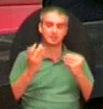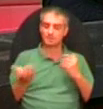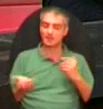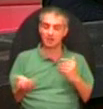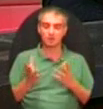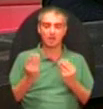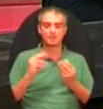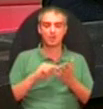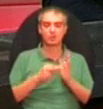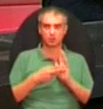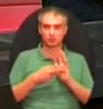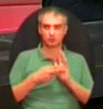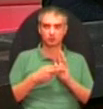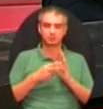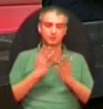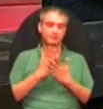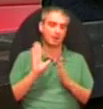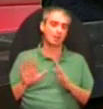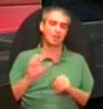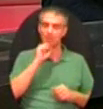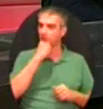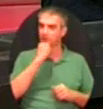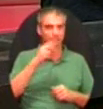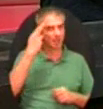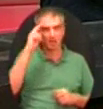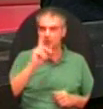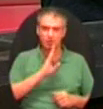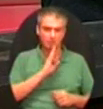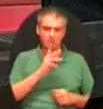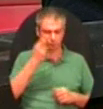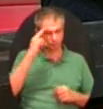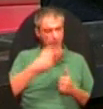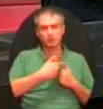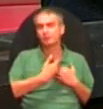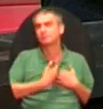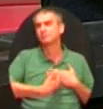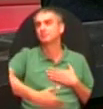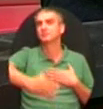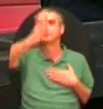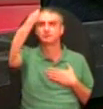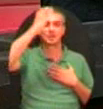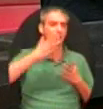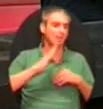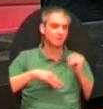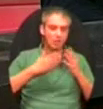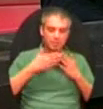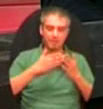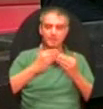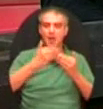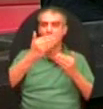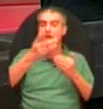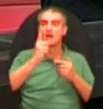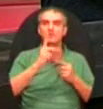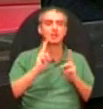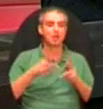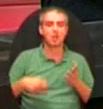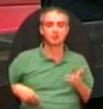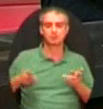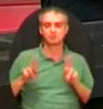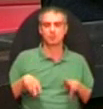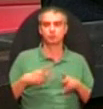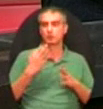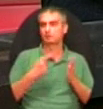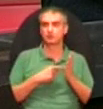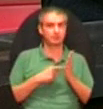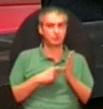המגירות מלאות בתוכניות שמציבות. הבעיה היא לא הרעיונות, יש רעיונות מפה עד הודעה חדשה, מנמל ודרומה. הבעיה היא יכולת המימוש מכמה